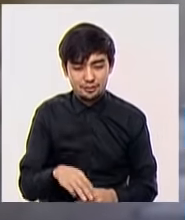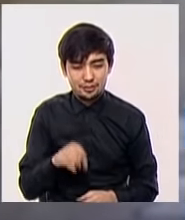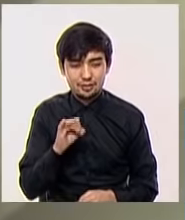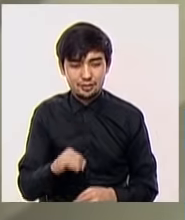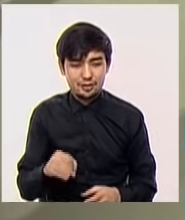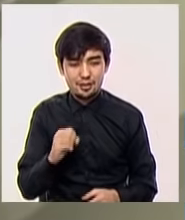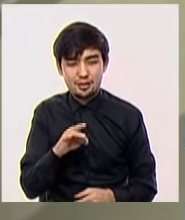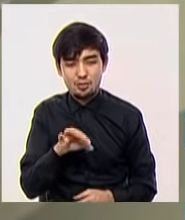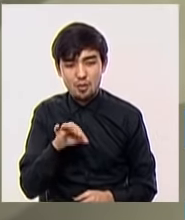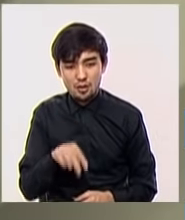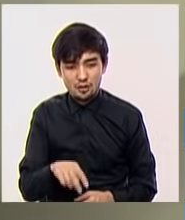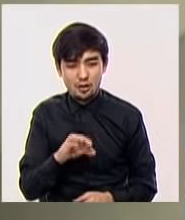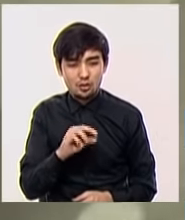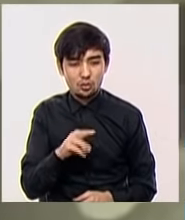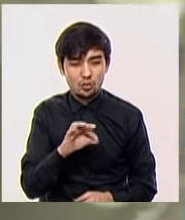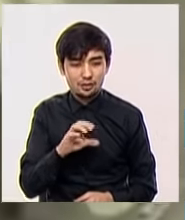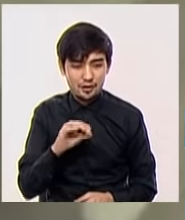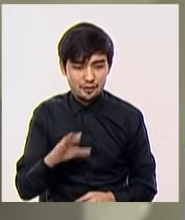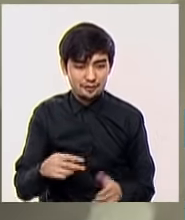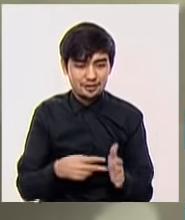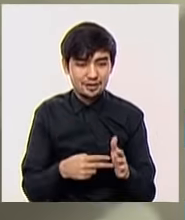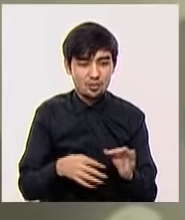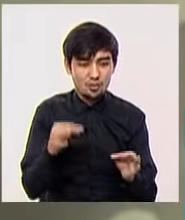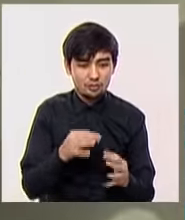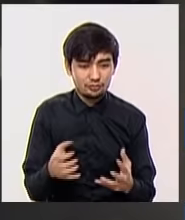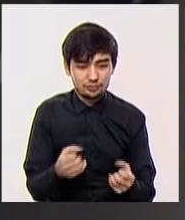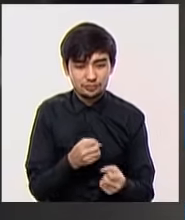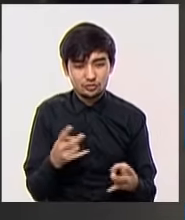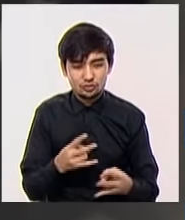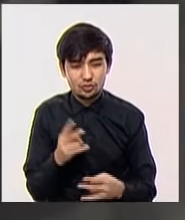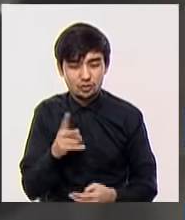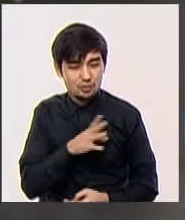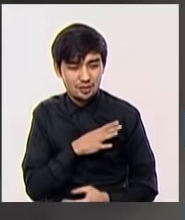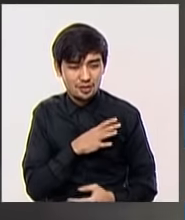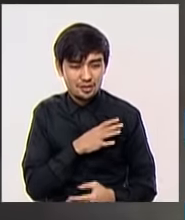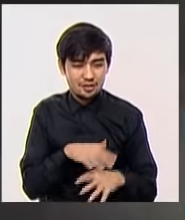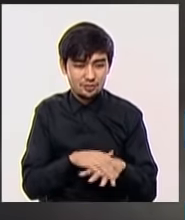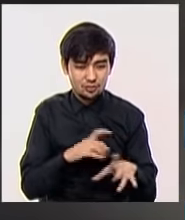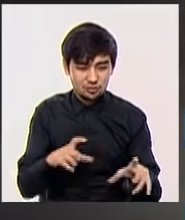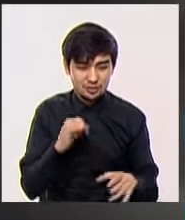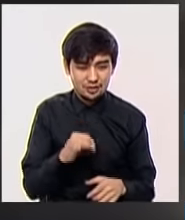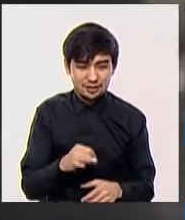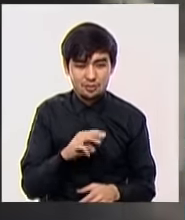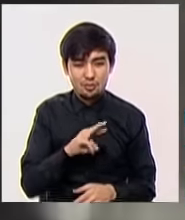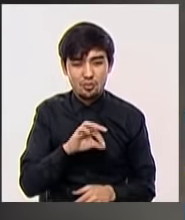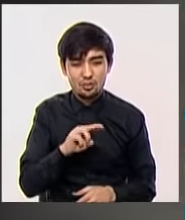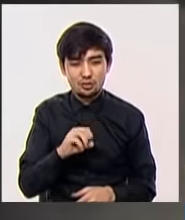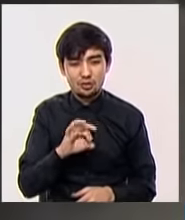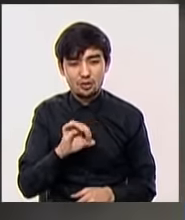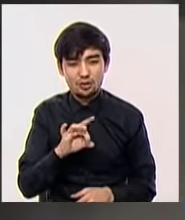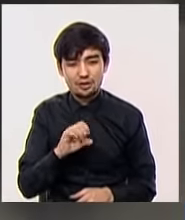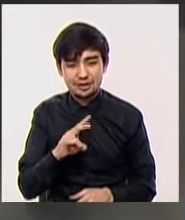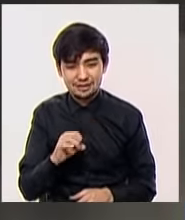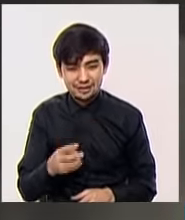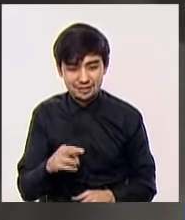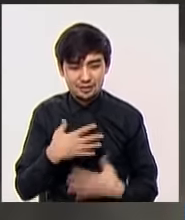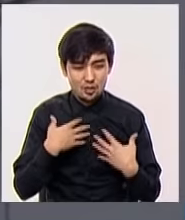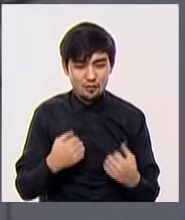отчитался о мерах по стабилизации цен поддержки нуждающихся слоев населения и модернизации здравоохранения и